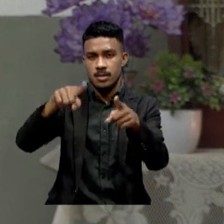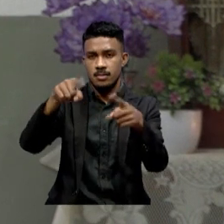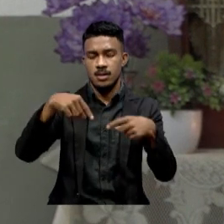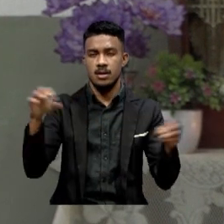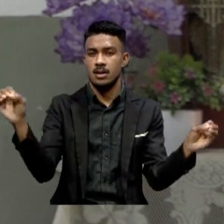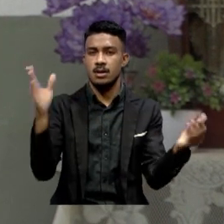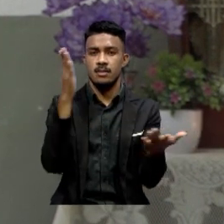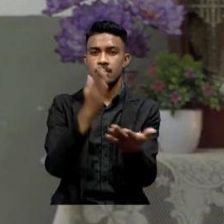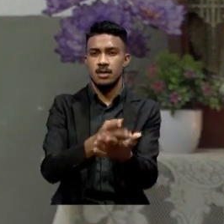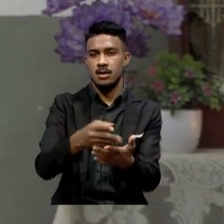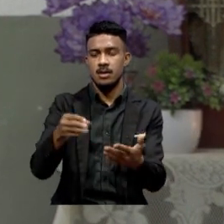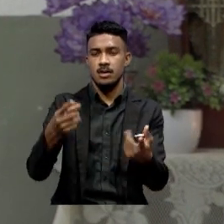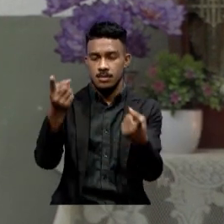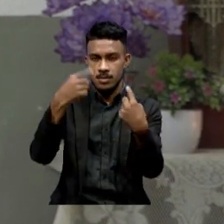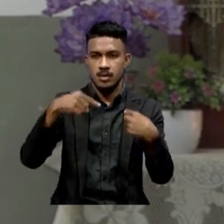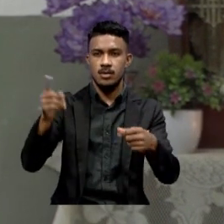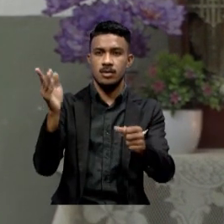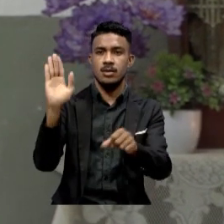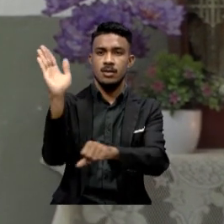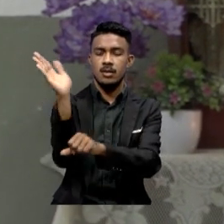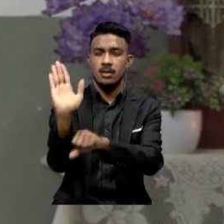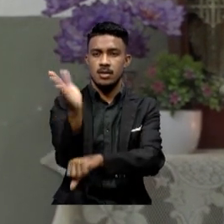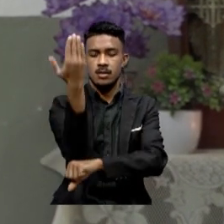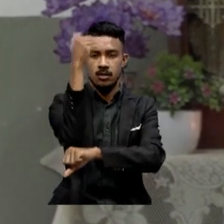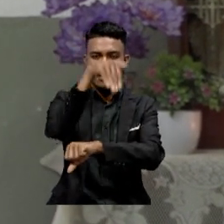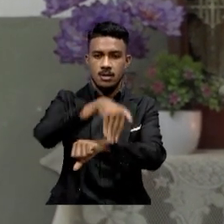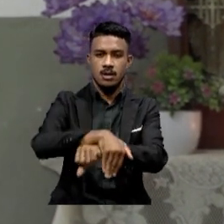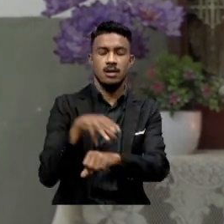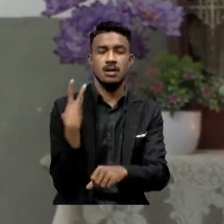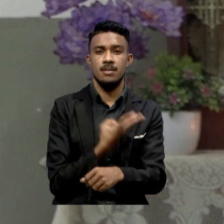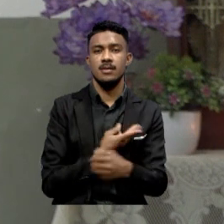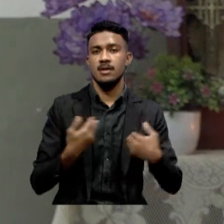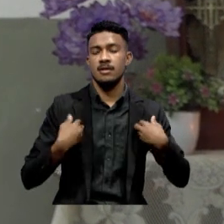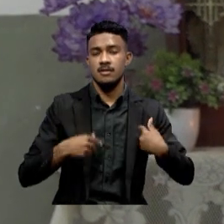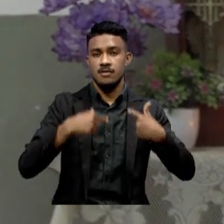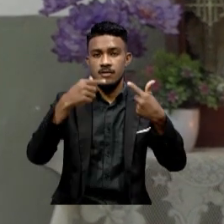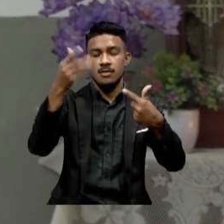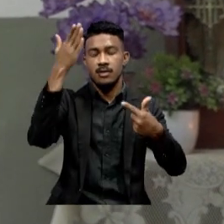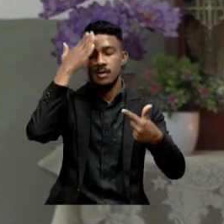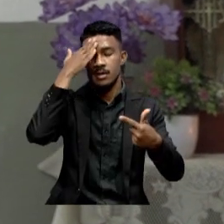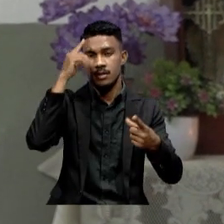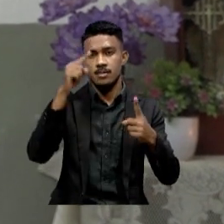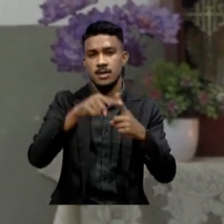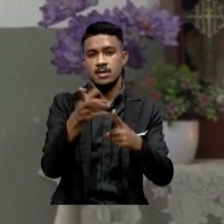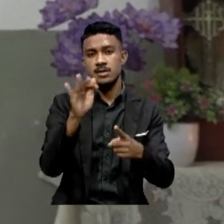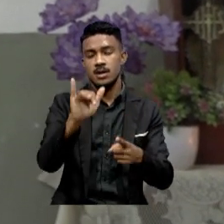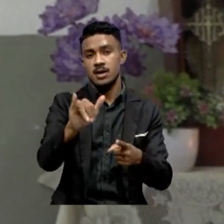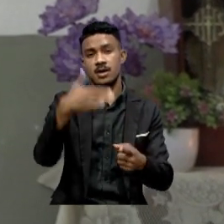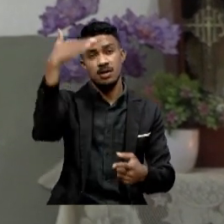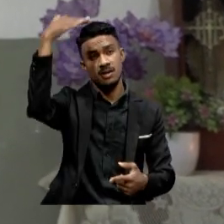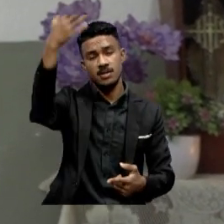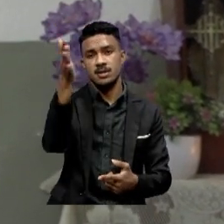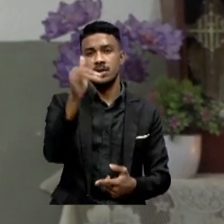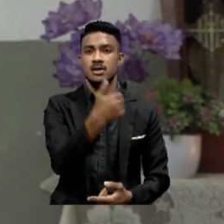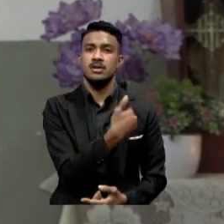rai tama to kalan tama ne mak ani ia momento ne fuaten na ba sira ma bei ya lete nevane